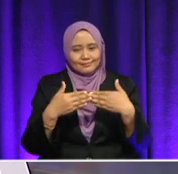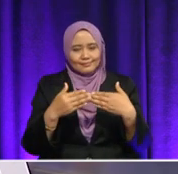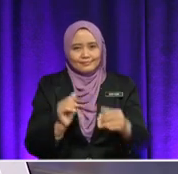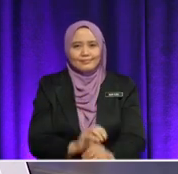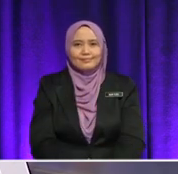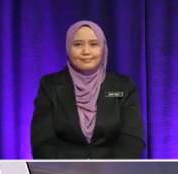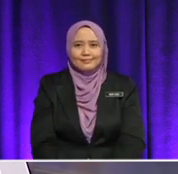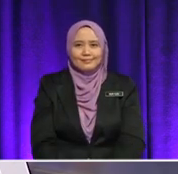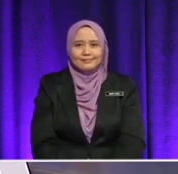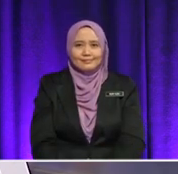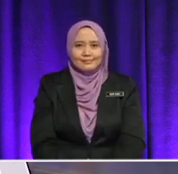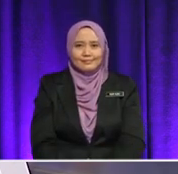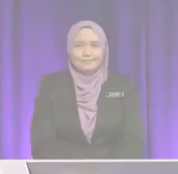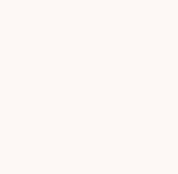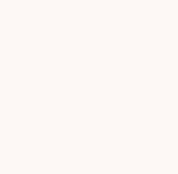Menengah Atas